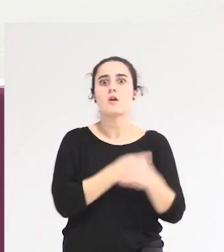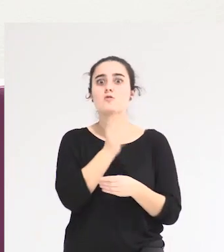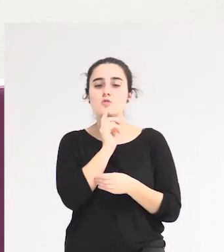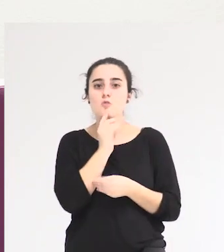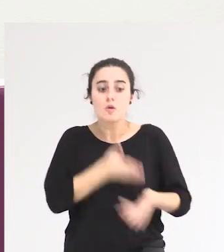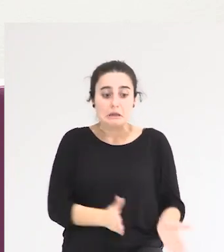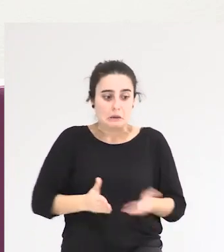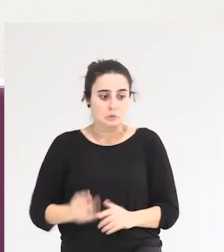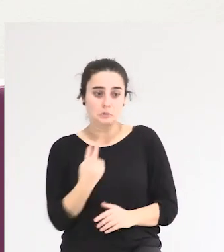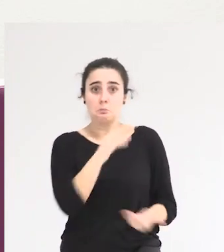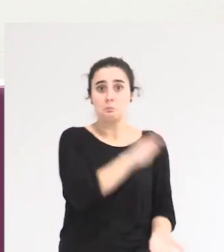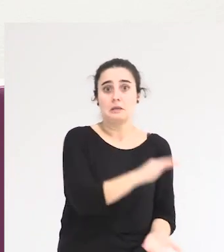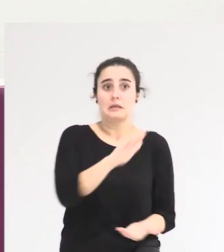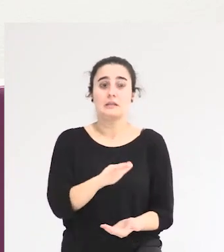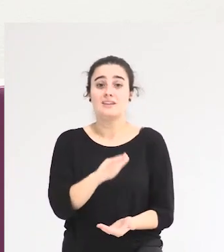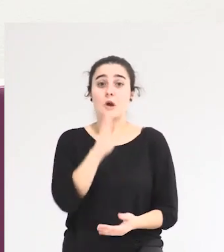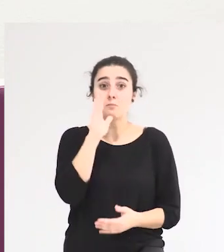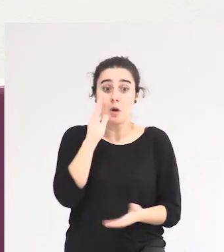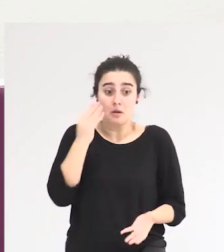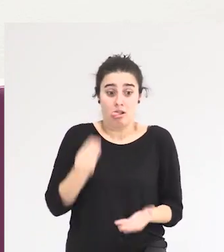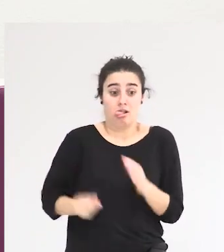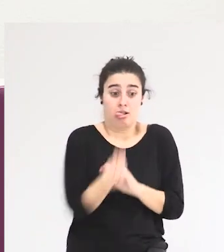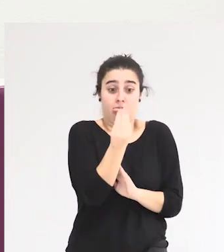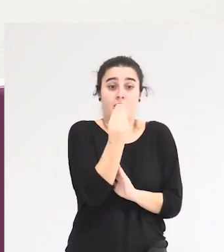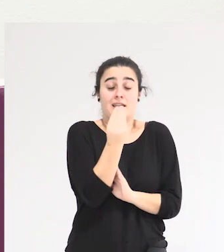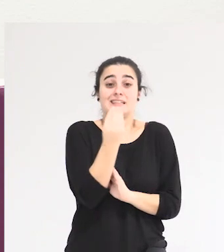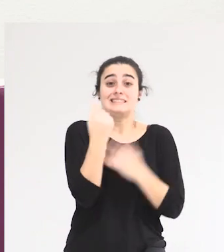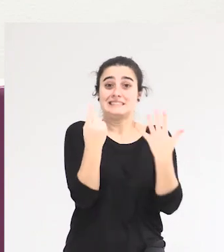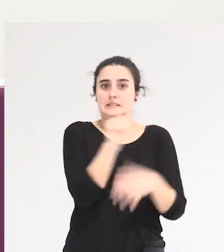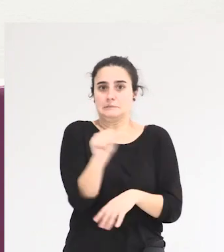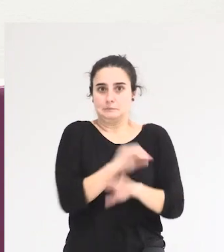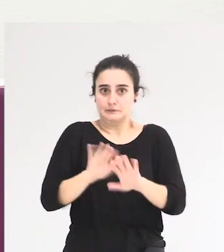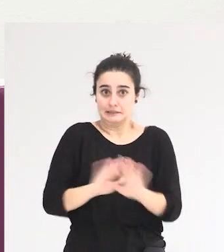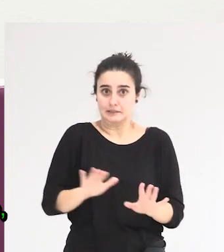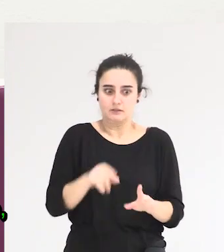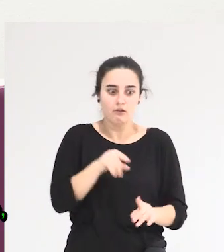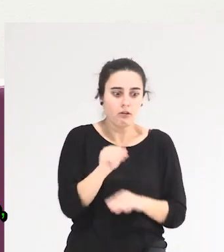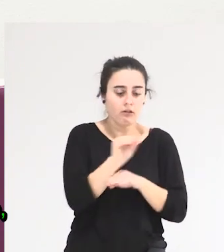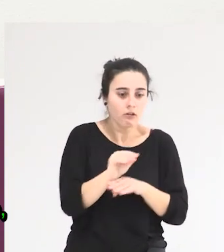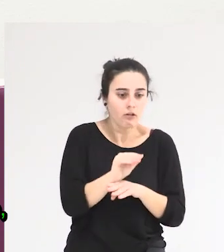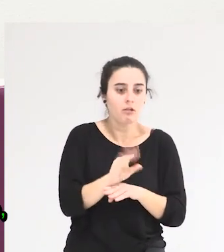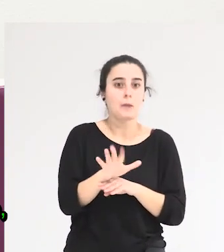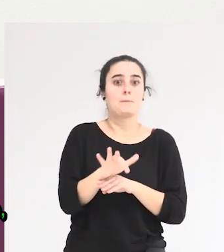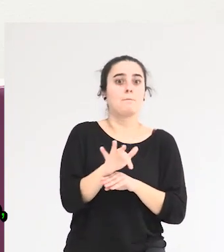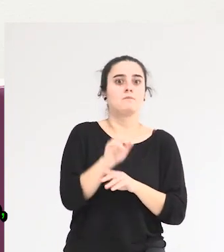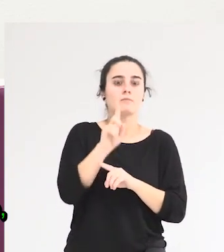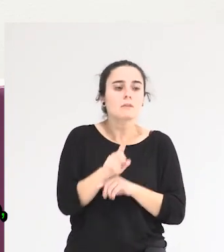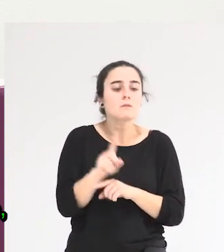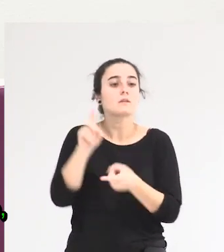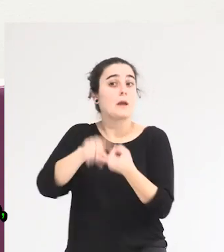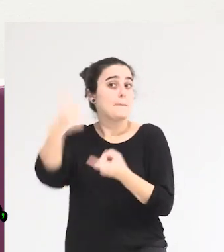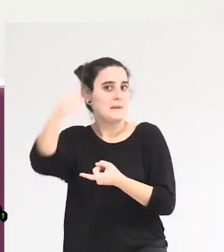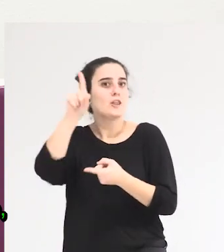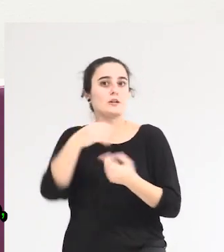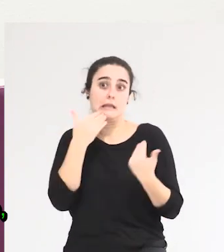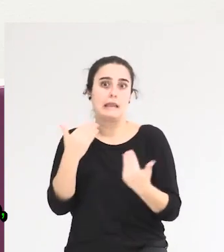oso txikirekin, txikiak 6 aste, eta ala ere, ba, lortzen du, senarrak ere bere partea egiten